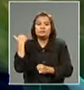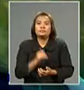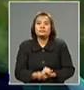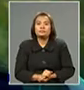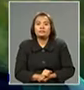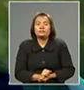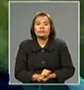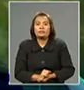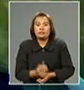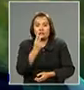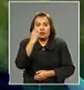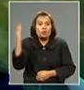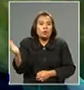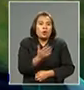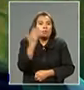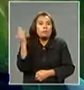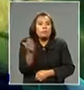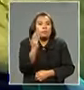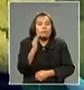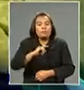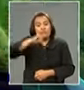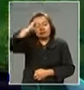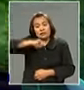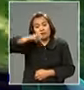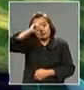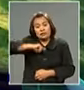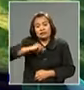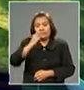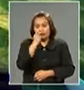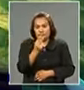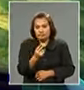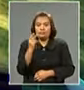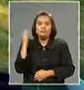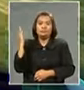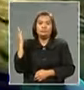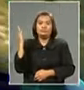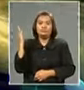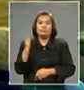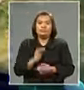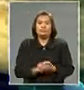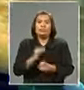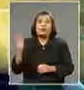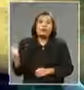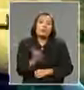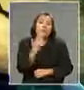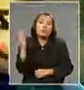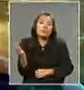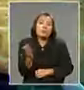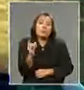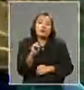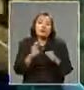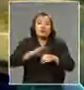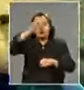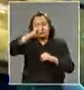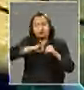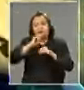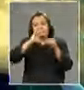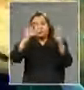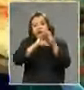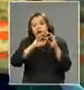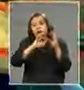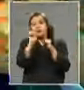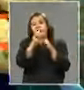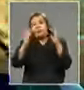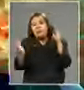ทิศทางของลมที่พัดปกคลุมประเทศไทยผ่านกราฟิกข้อมูลอากาศของข้อมูลข่าว3นะครับลมยังคงพัดปกคลุมประเทศไทยในทิศทางตะวันออกและ